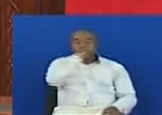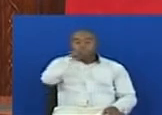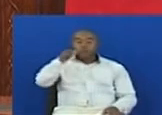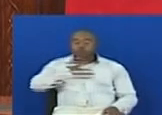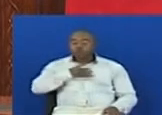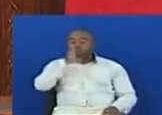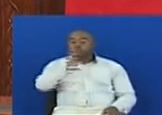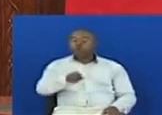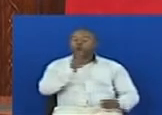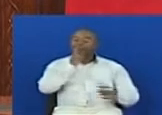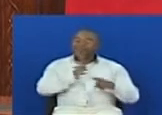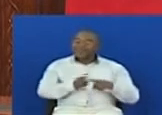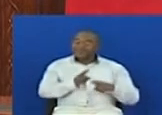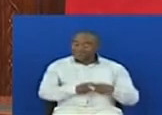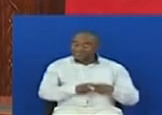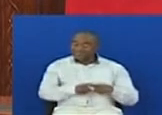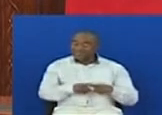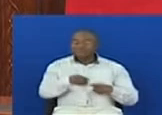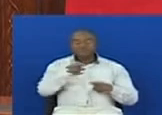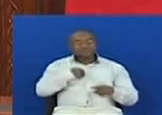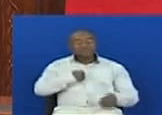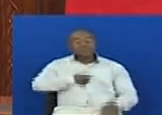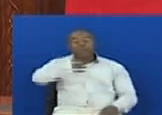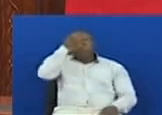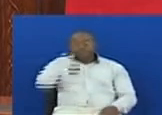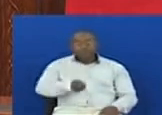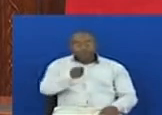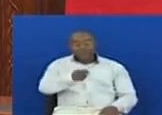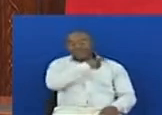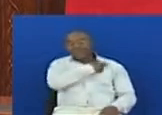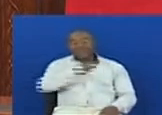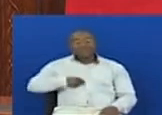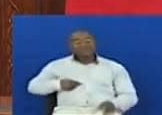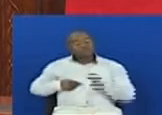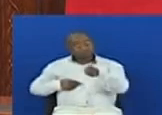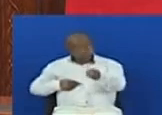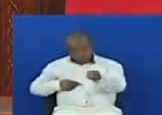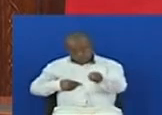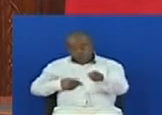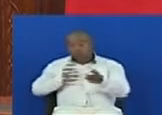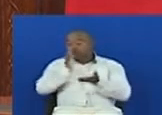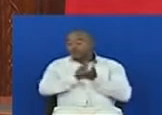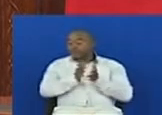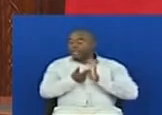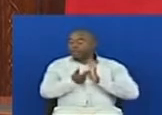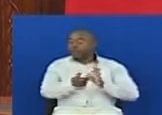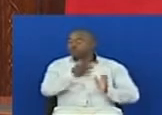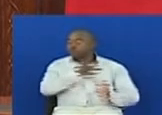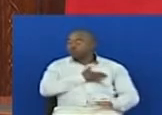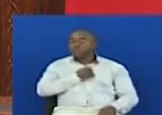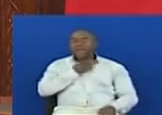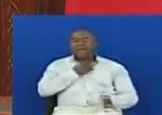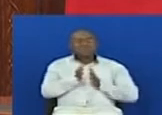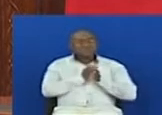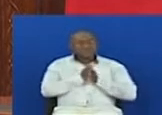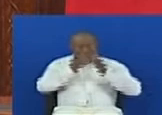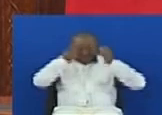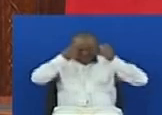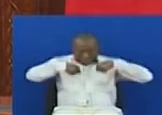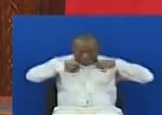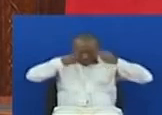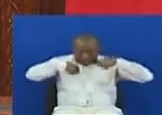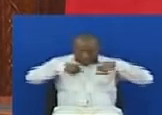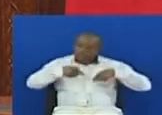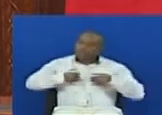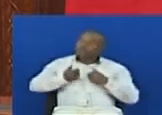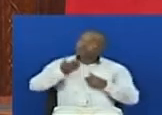wa Lindi tunampongeza kwa dhati kwa huruma ambayo ameonyesha. Mimi natamani kulia lakini sizemi sana, Mungu atakuwa shahidi